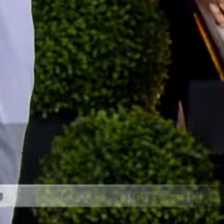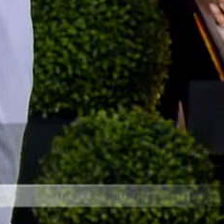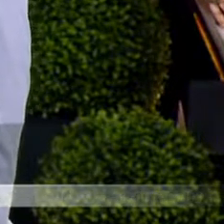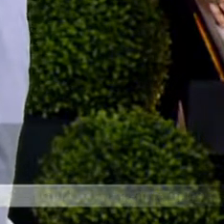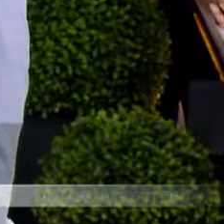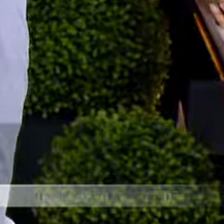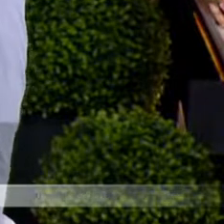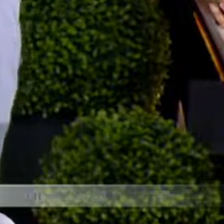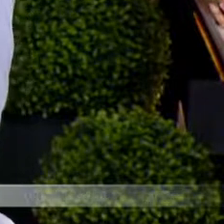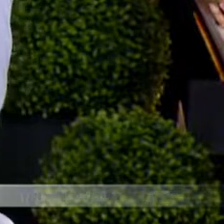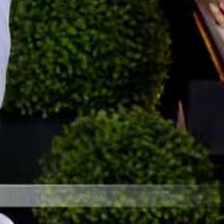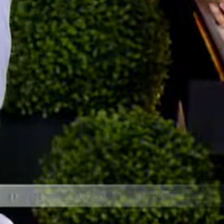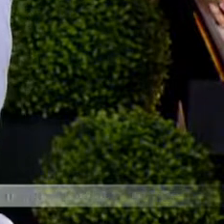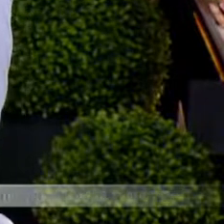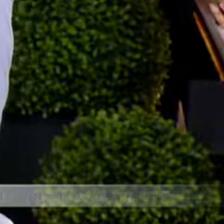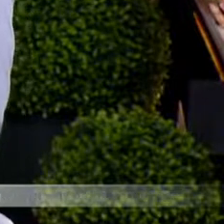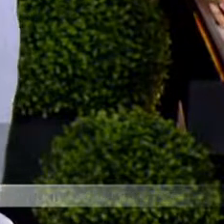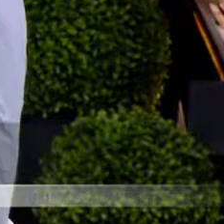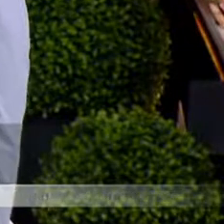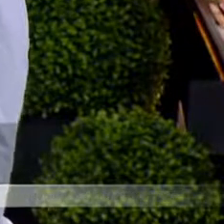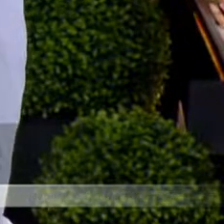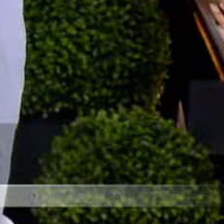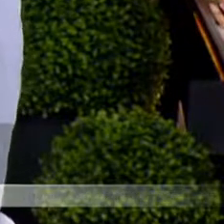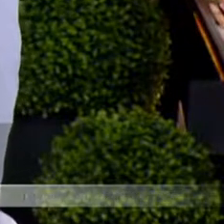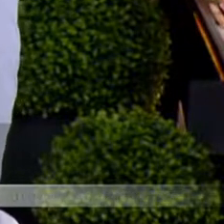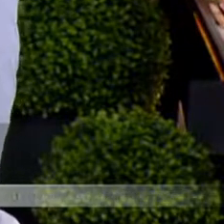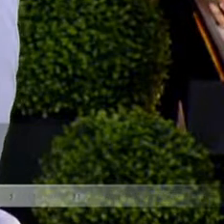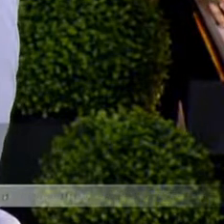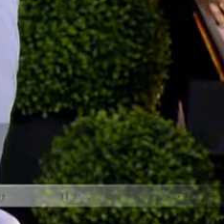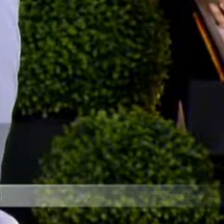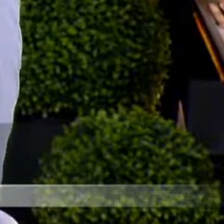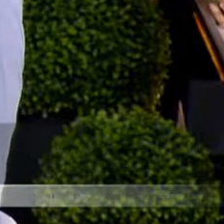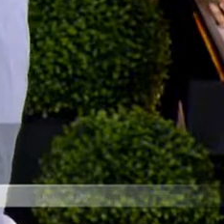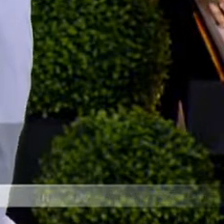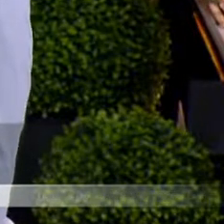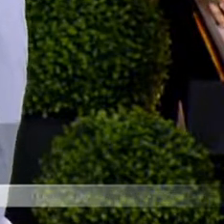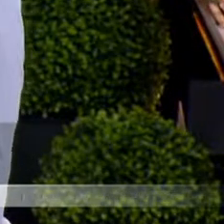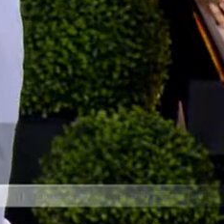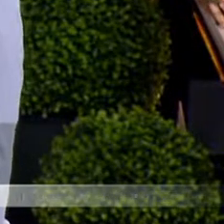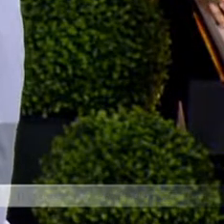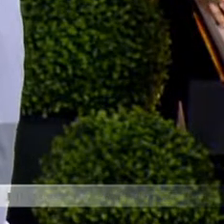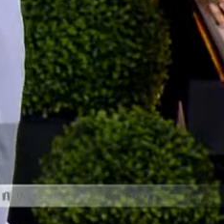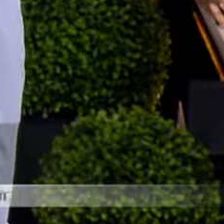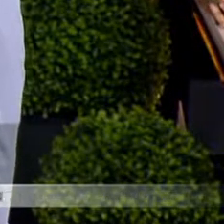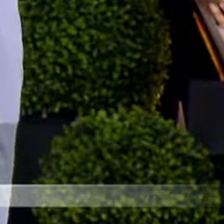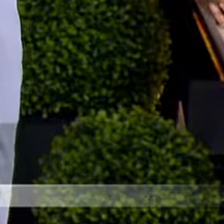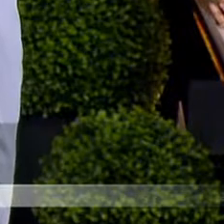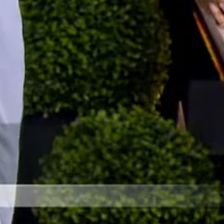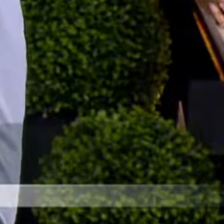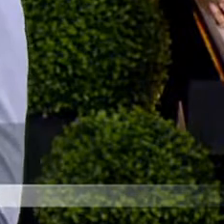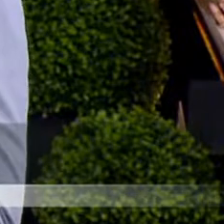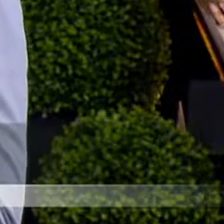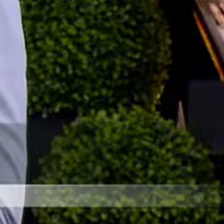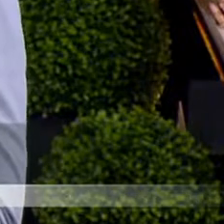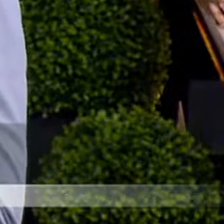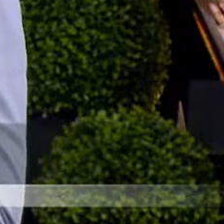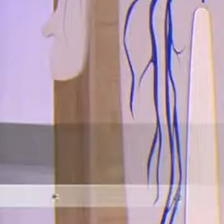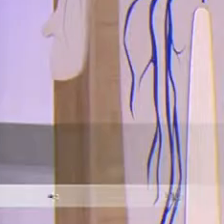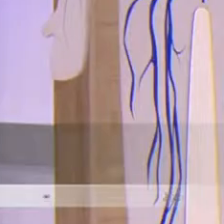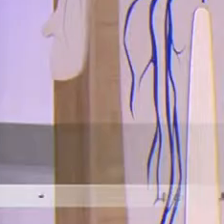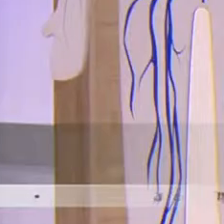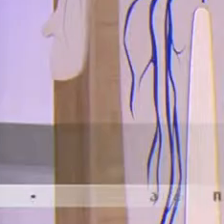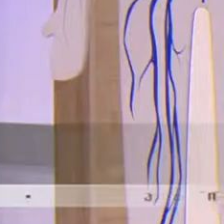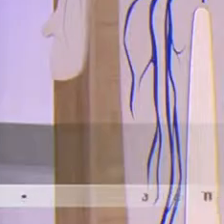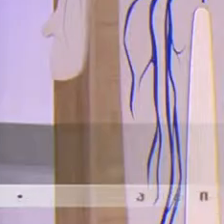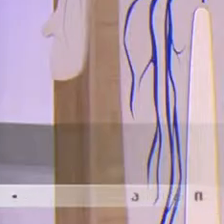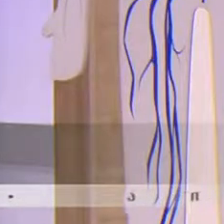ნებისმიერი სიმძიმის ჰემოფილი დაავადებული პაციენტი იყოს იგივენაირად აქტიური, როგორც სხვა ადამიანი. ლევან, აი